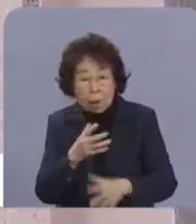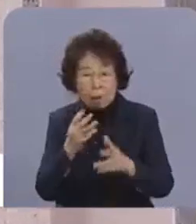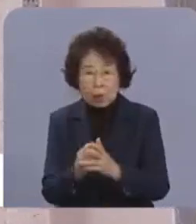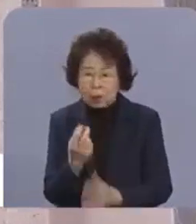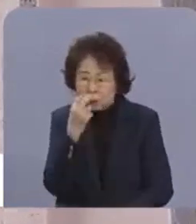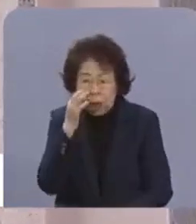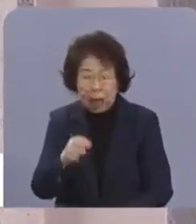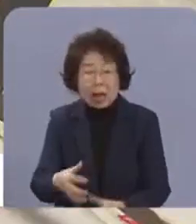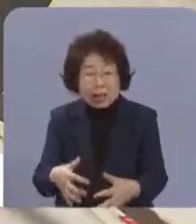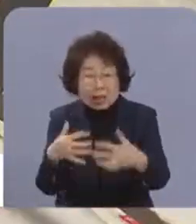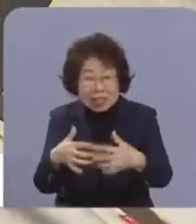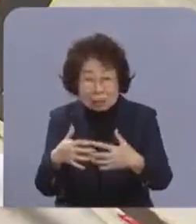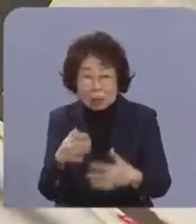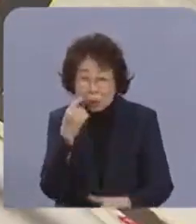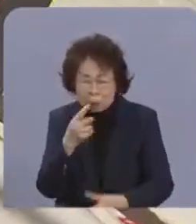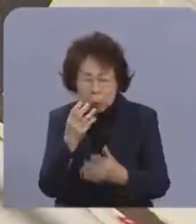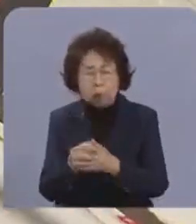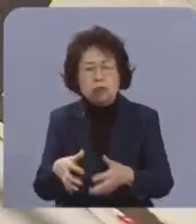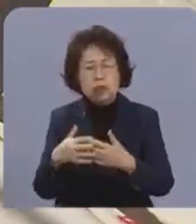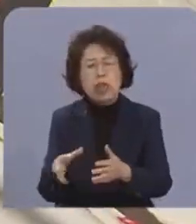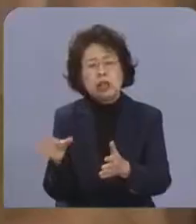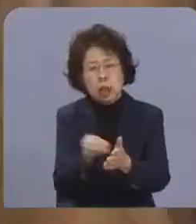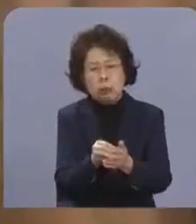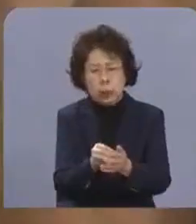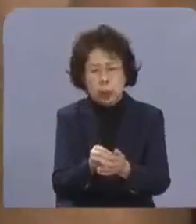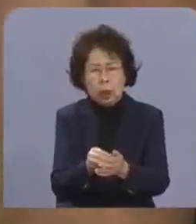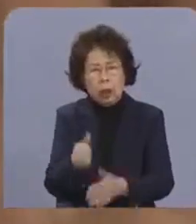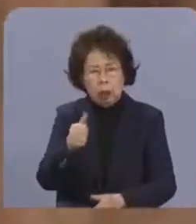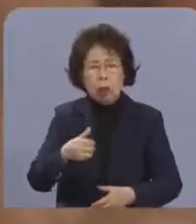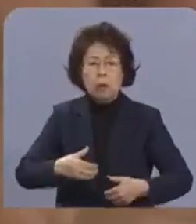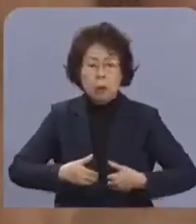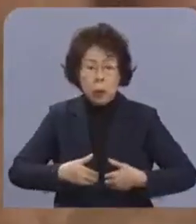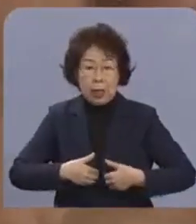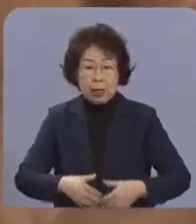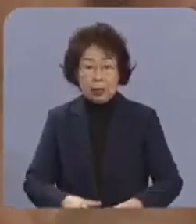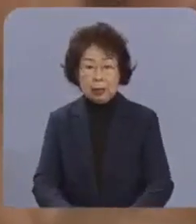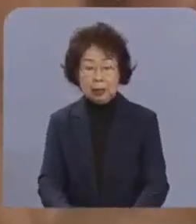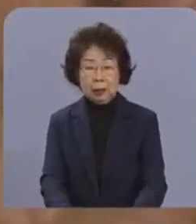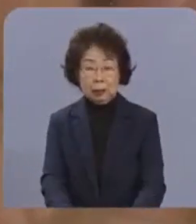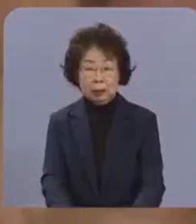감지기도 설치해야 한다고 지적합니다 KBS 뉴스